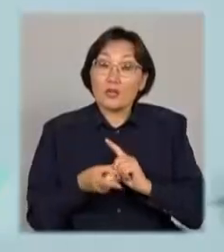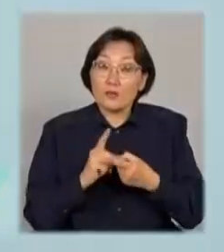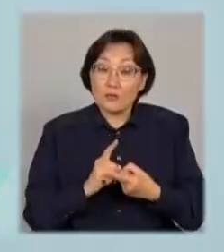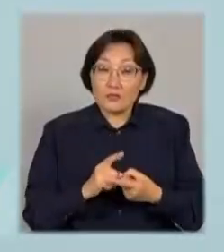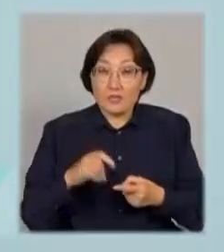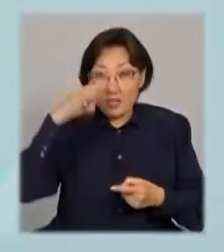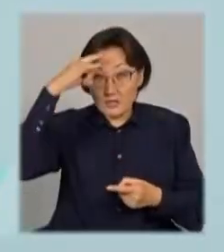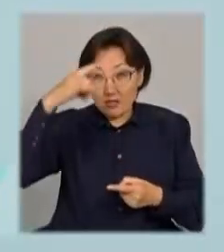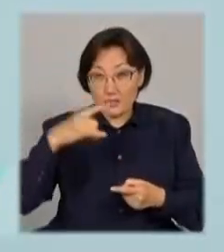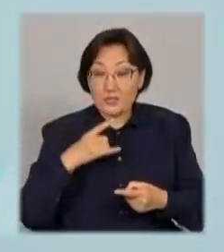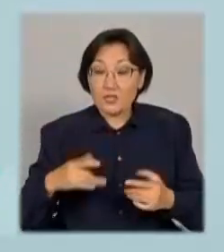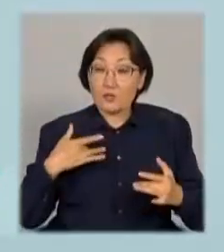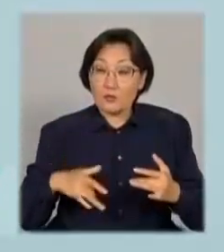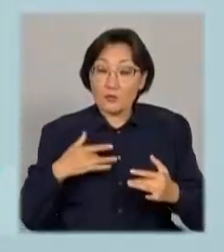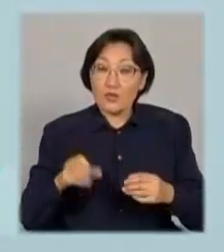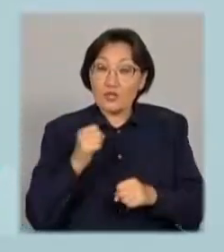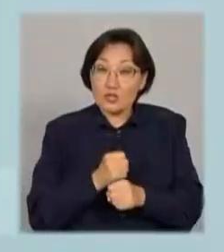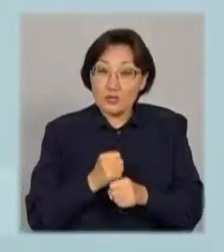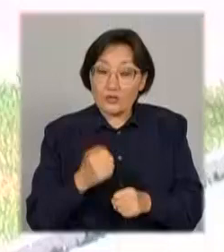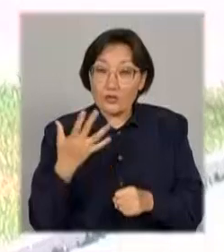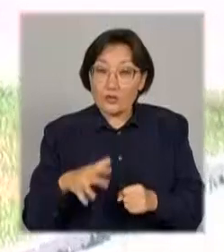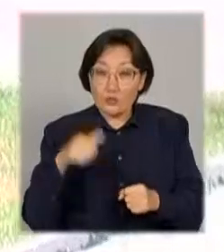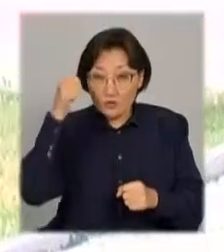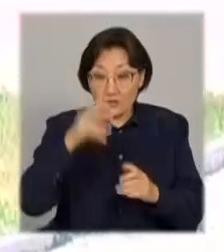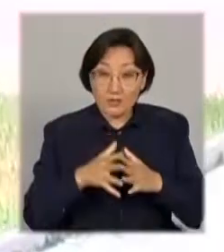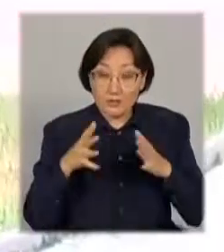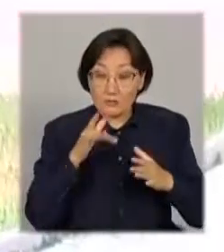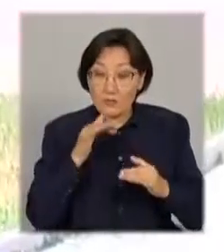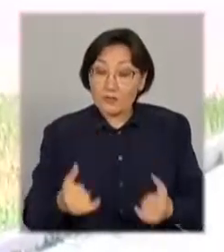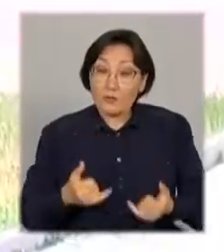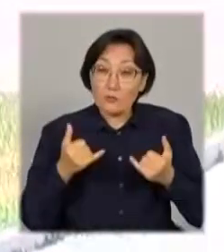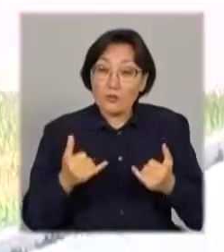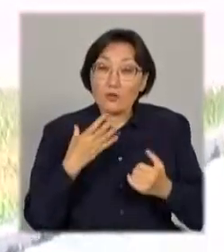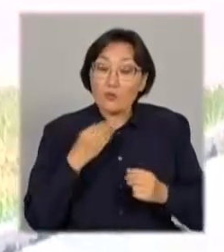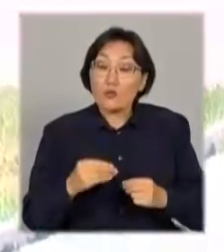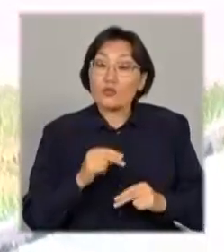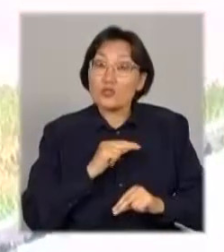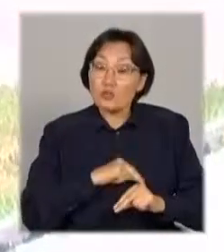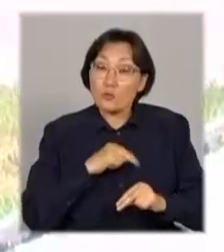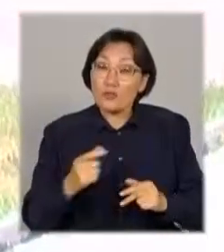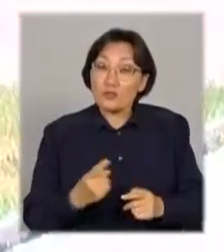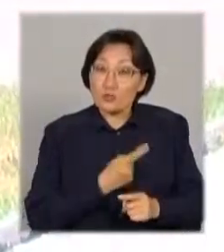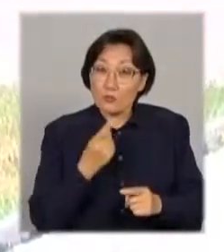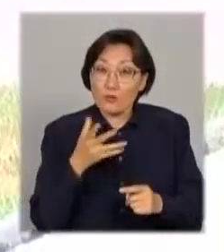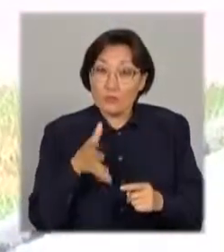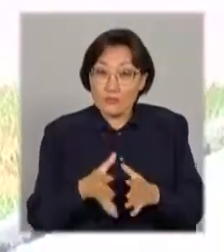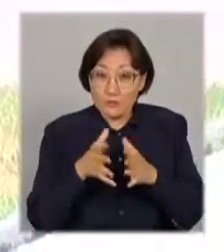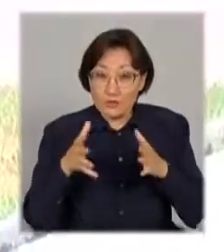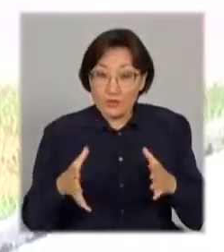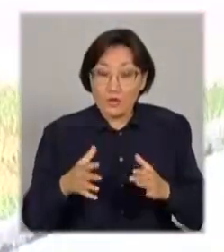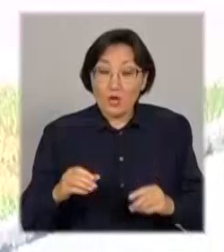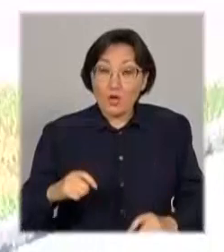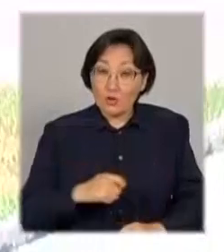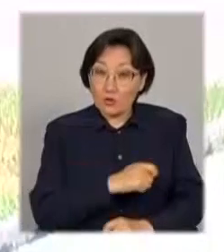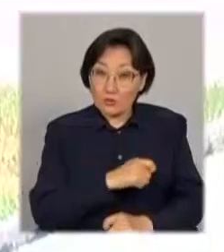мен риэлторлар қымбат баға ұсынып отыр. Государственные закупки по приобретению жилья для... Мемлекеттік сатып